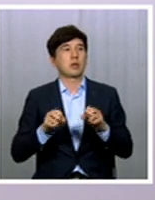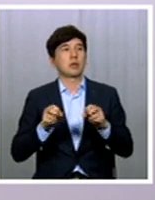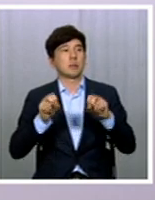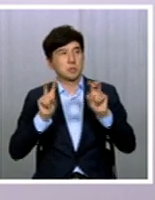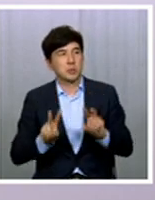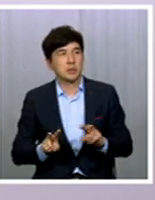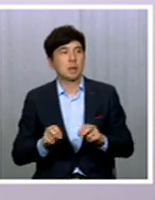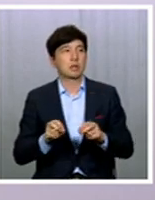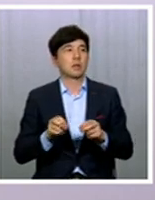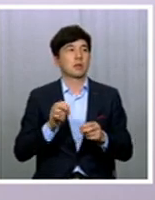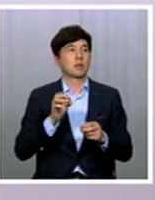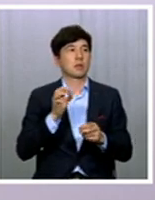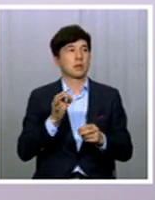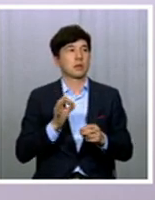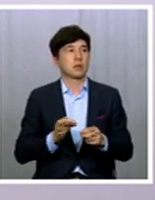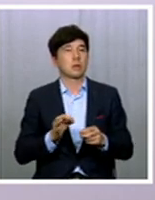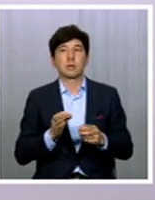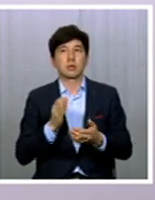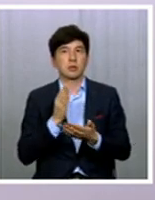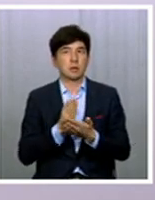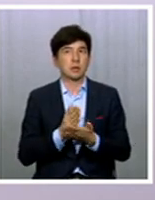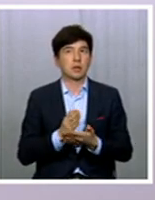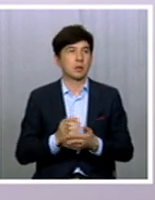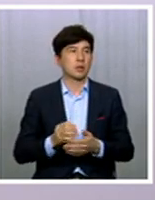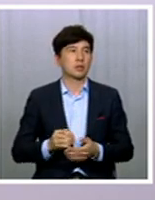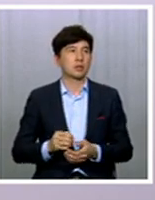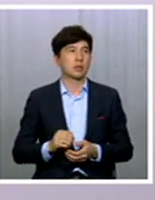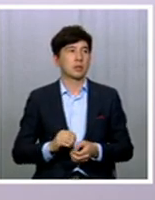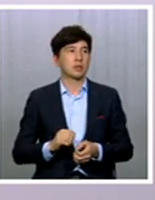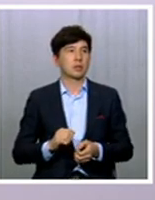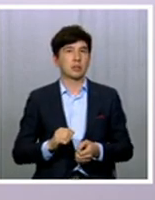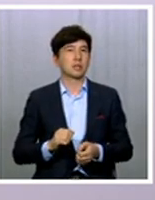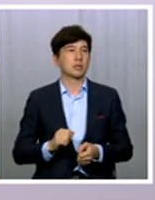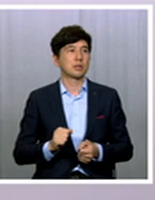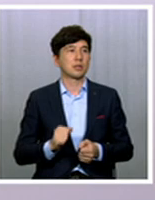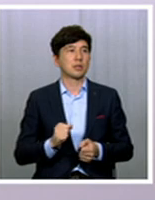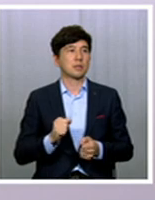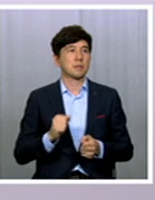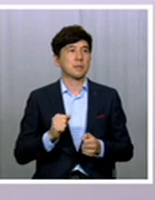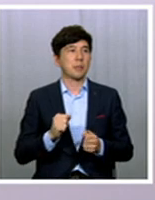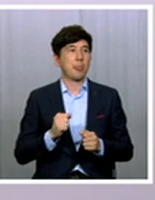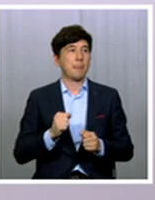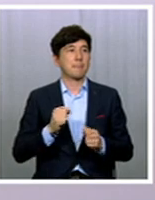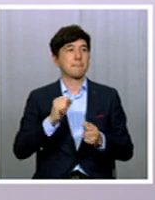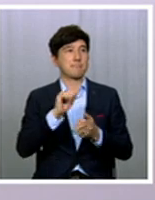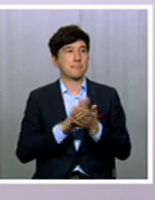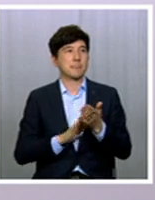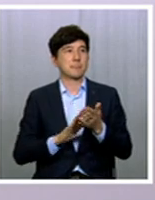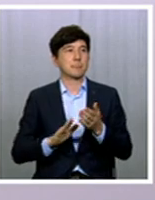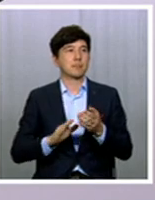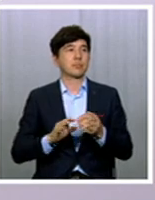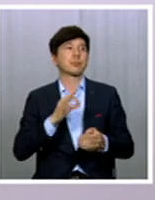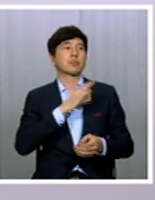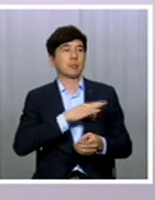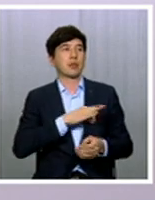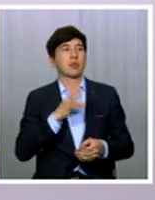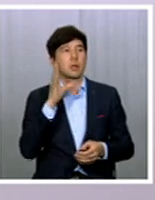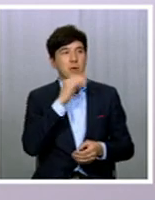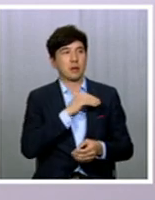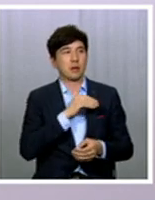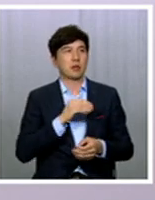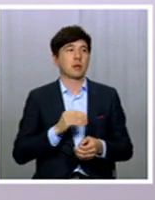арналған болуы мүмкін. Ал әмбебаптыққа келетін болсақ, ол инфрақұрылымның барлығы пайдалана алады. Яғни ол